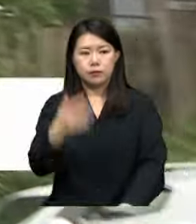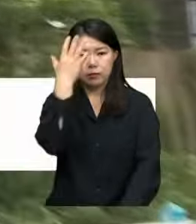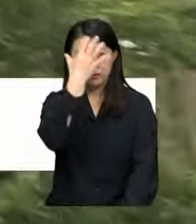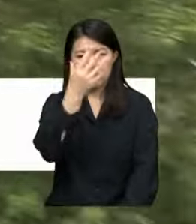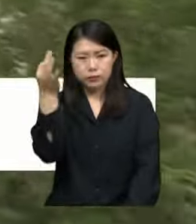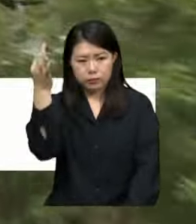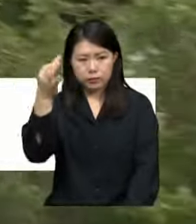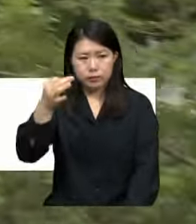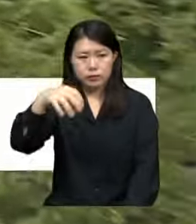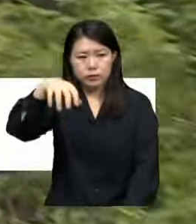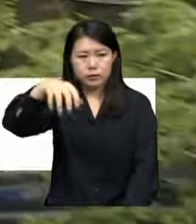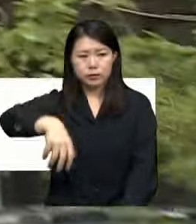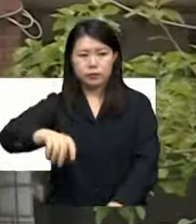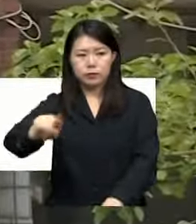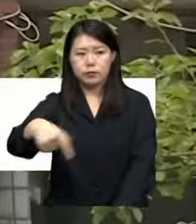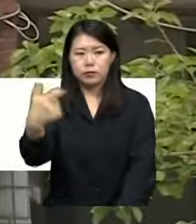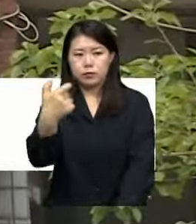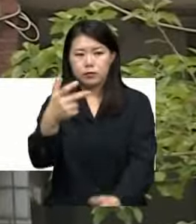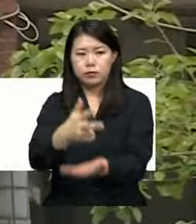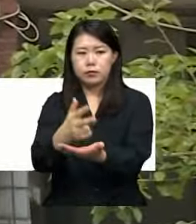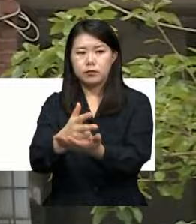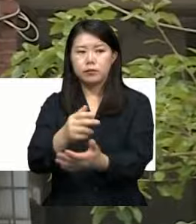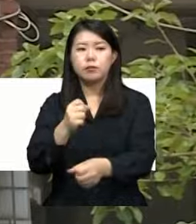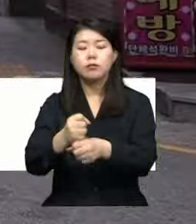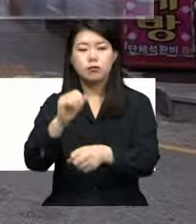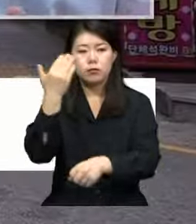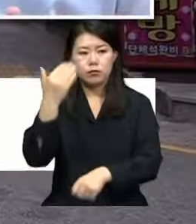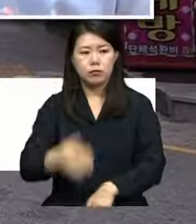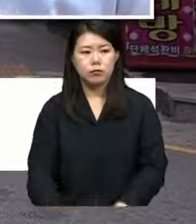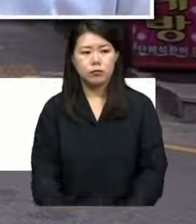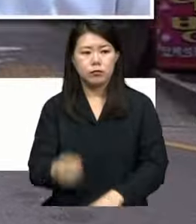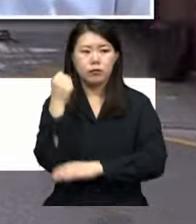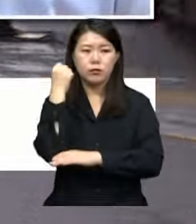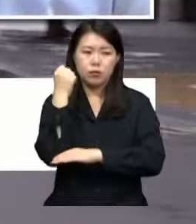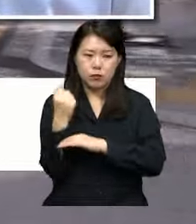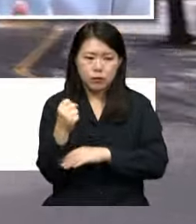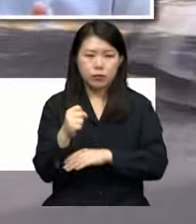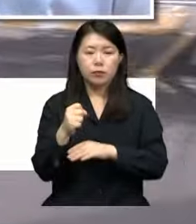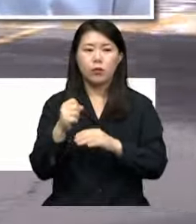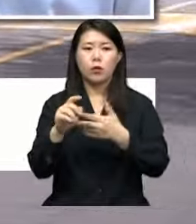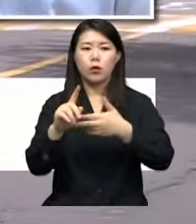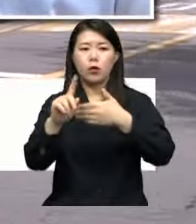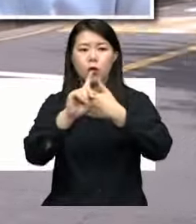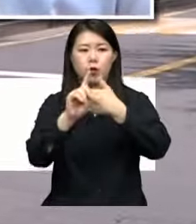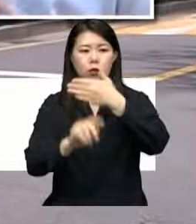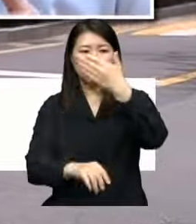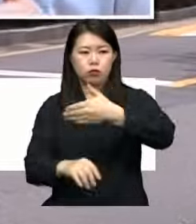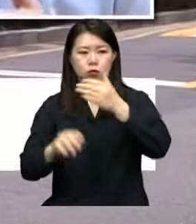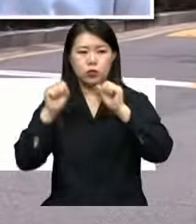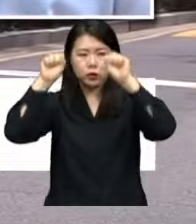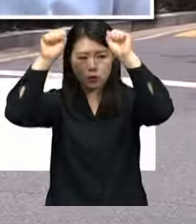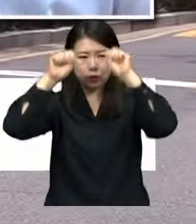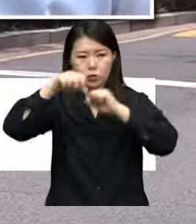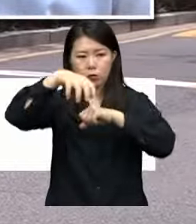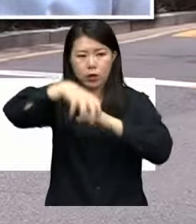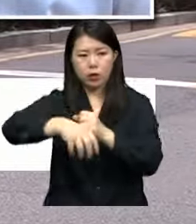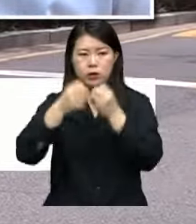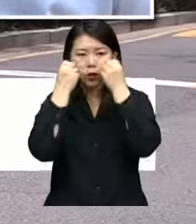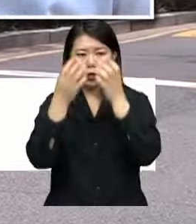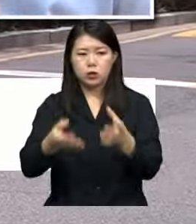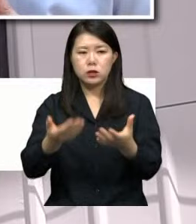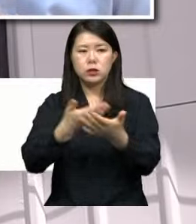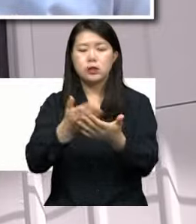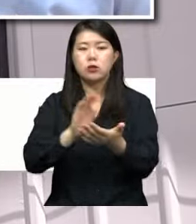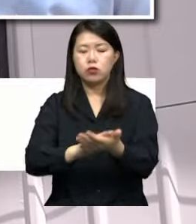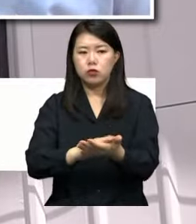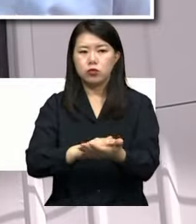방식의 160대 주차장이 형성되는 걸 알게 됐습니다 노후화된 도로 생활 체육 센터를 새롭게 신축해서 만드는